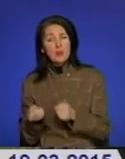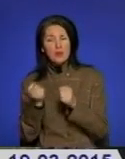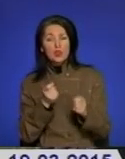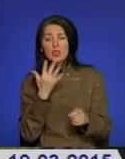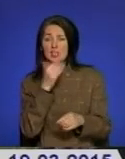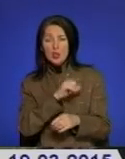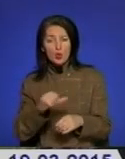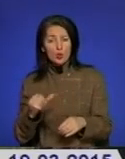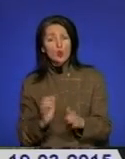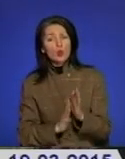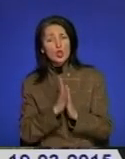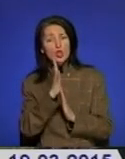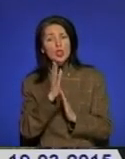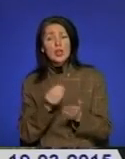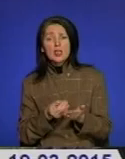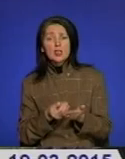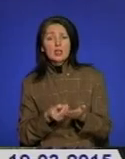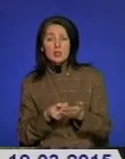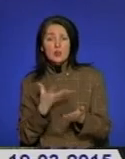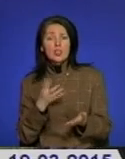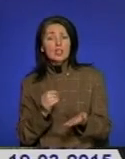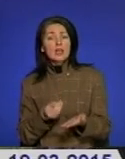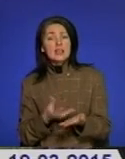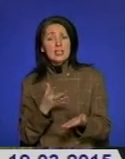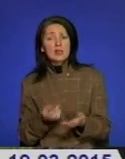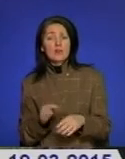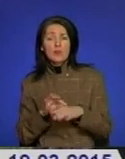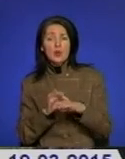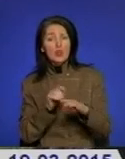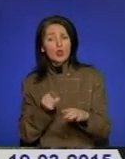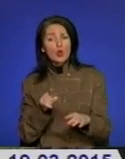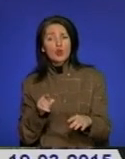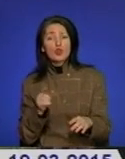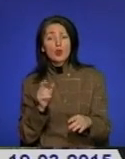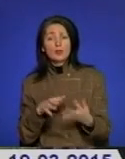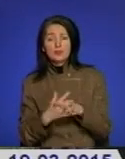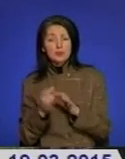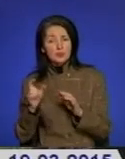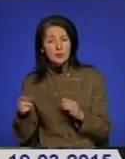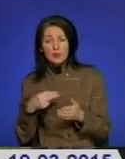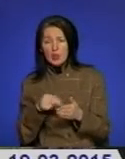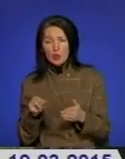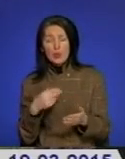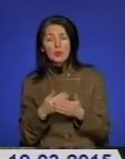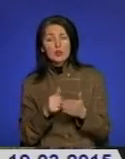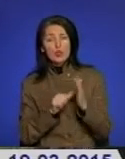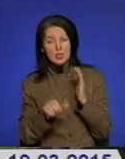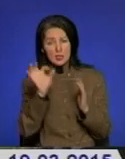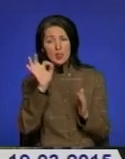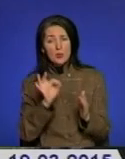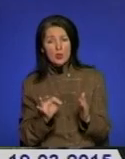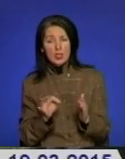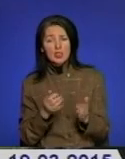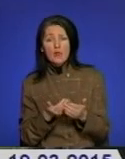зростання цін привело до того, що аграрії закупили тільки близько 60% від потреби.